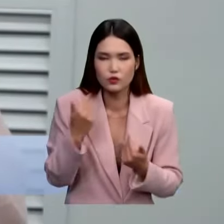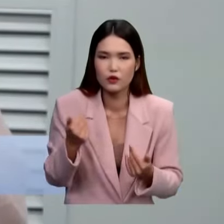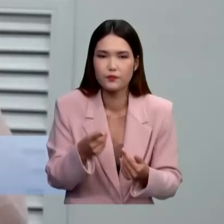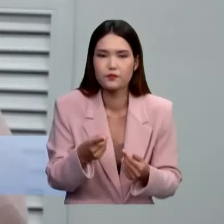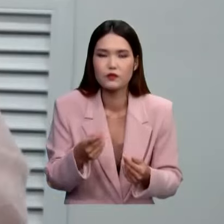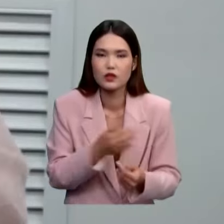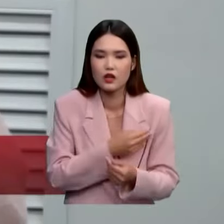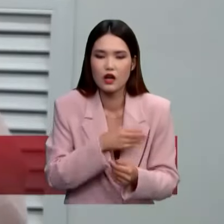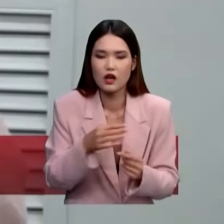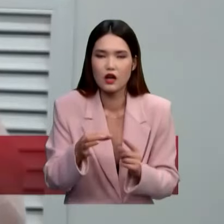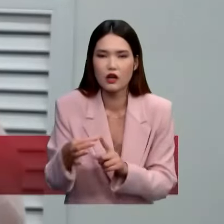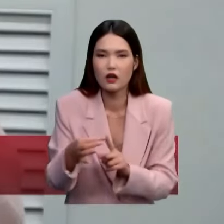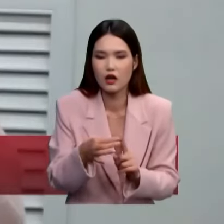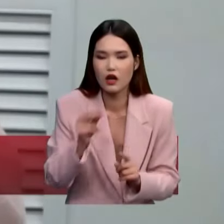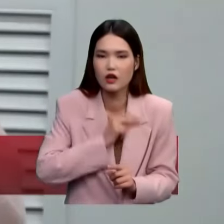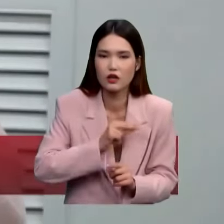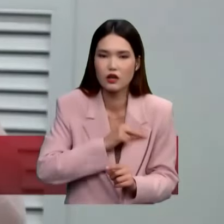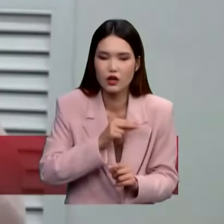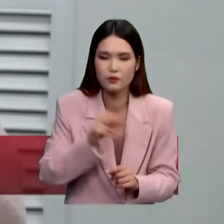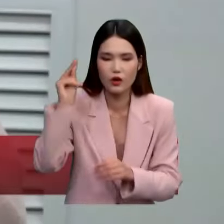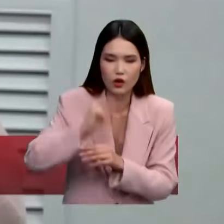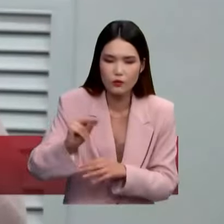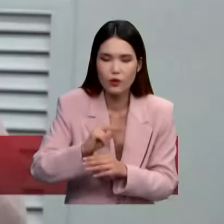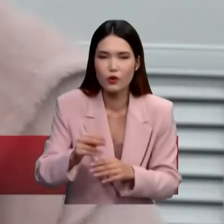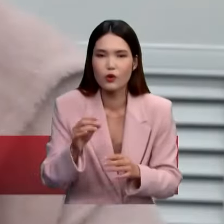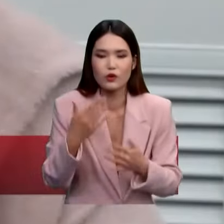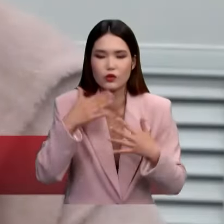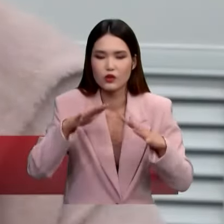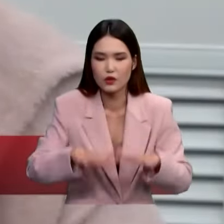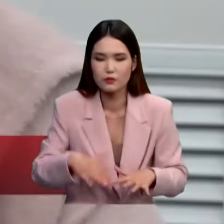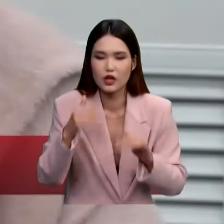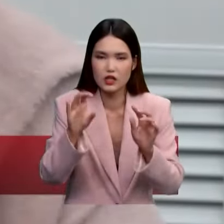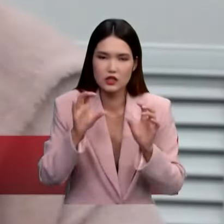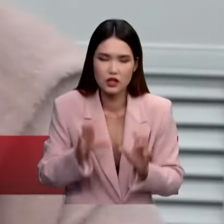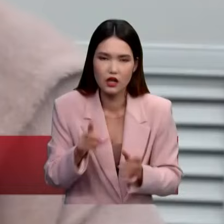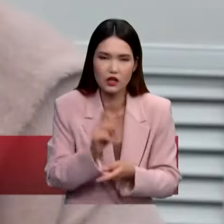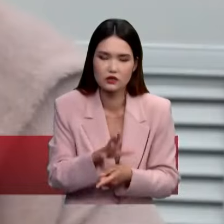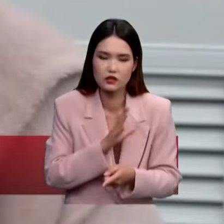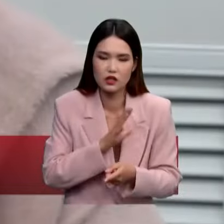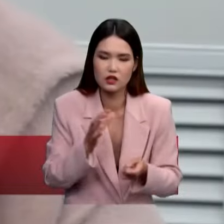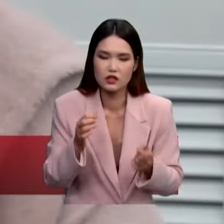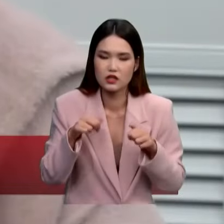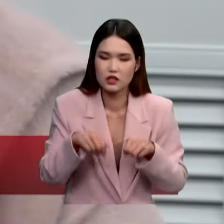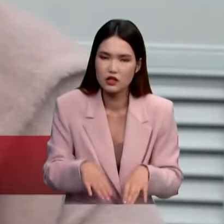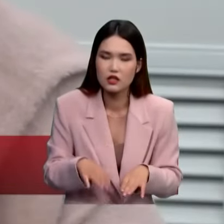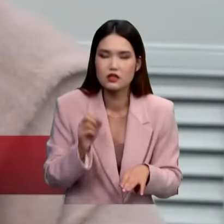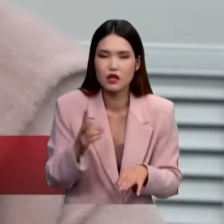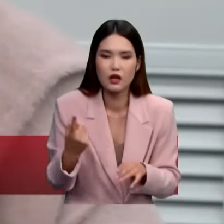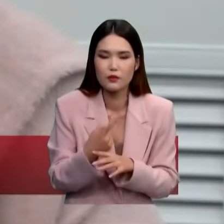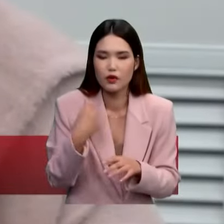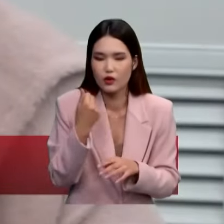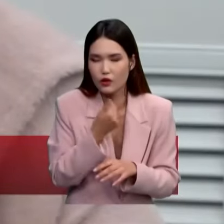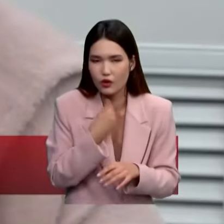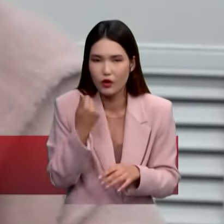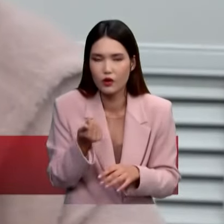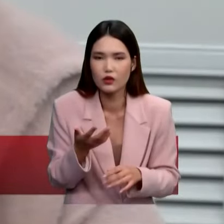чтобы он отучился и остался работать. Законодательно внесли, чтобы он хотя бы год минимум хотя